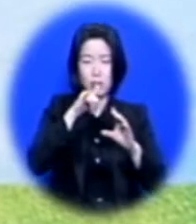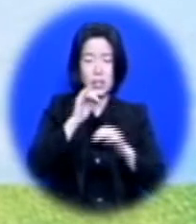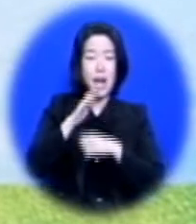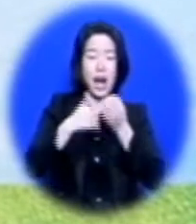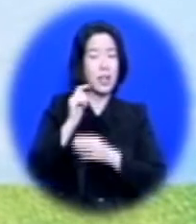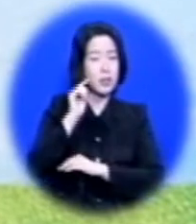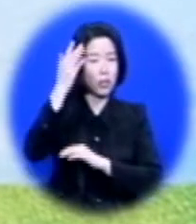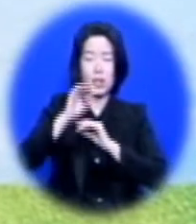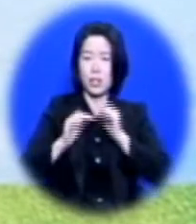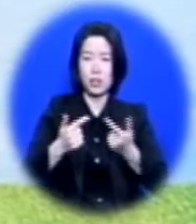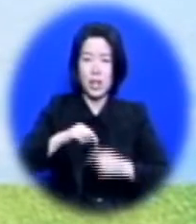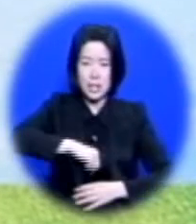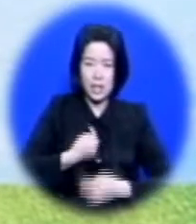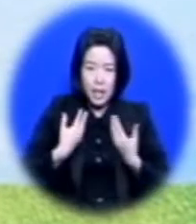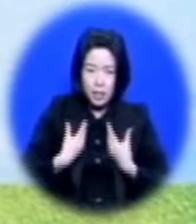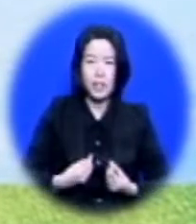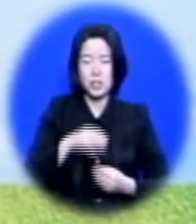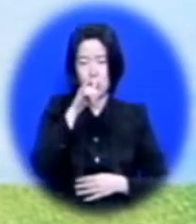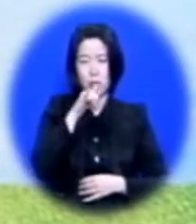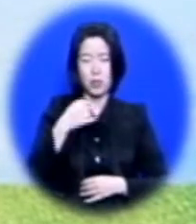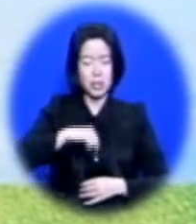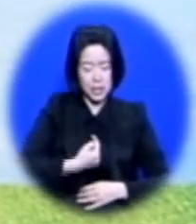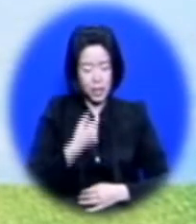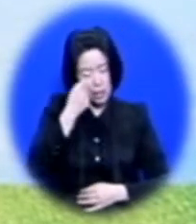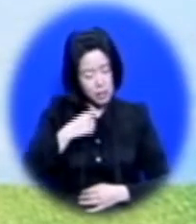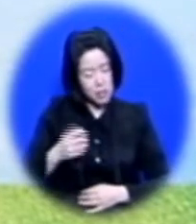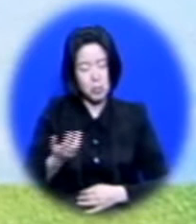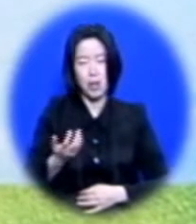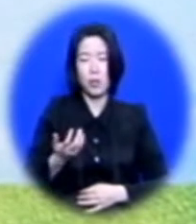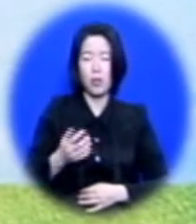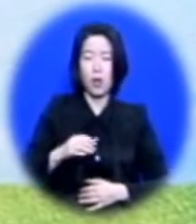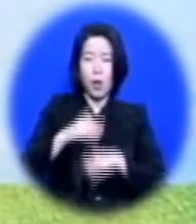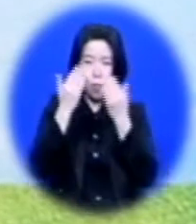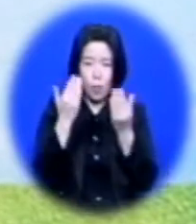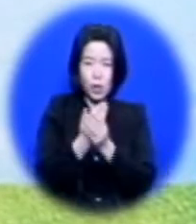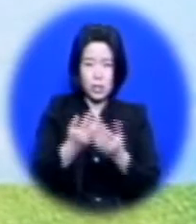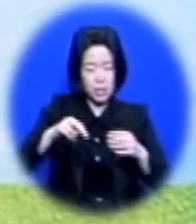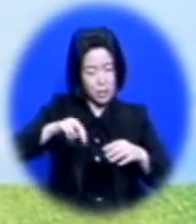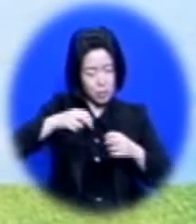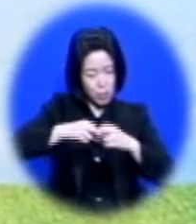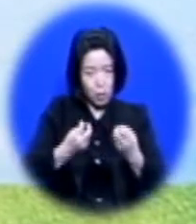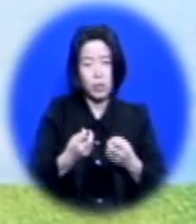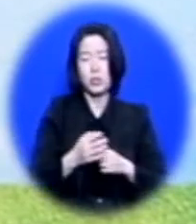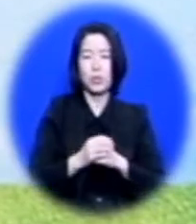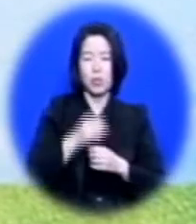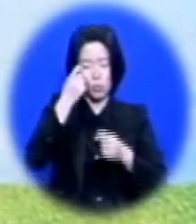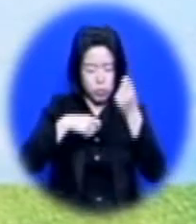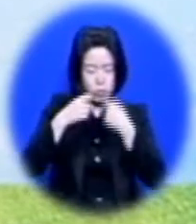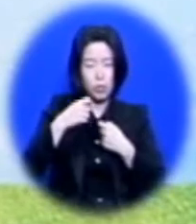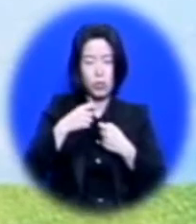자기가 낙심 해 있고 자기가 슬퍼하고 자기가 완전히 꺼지고 울고